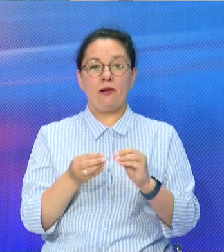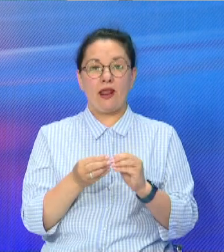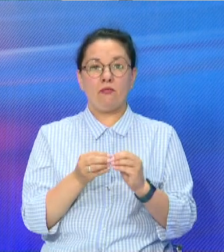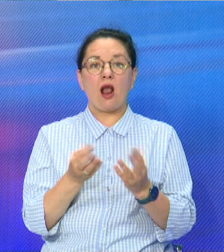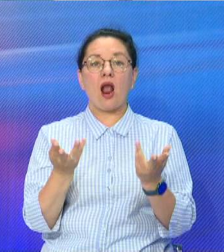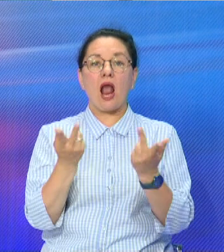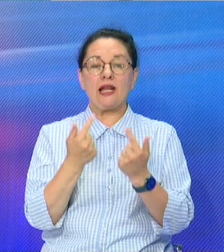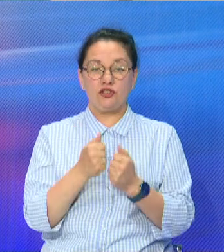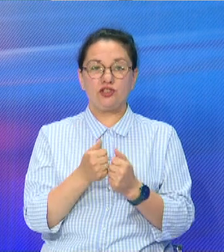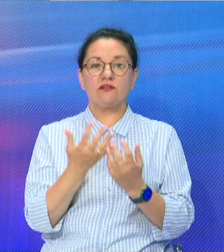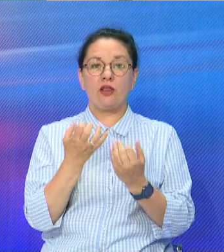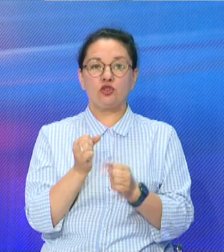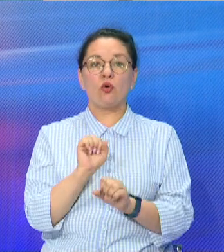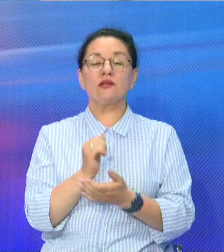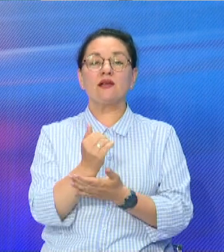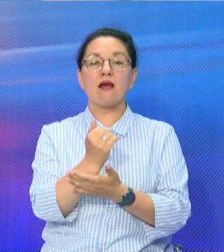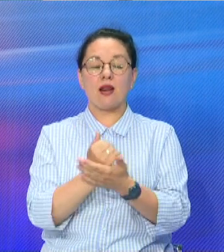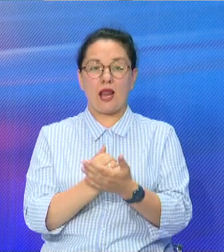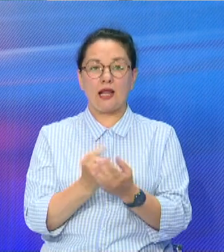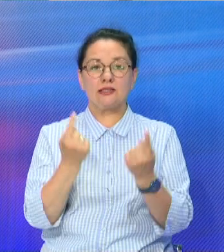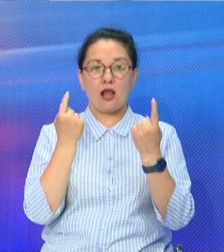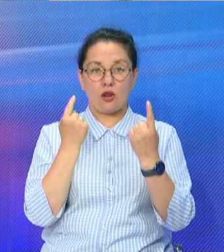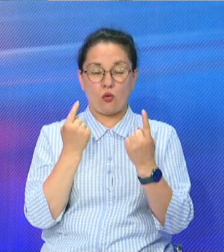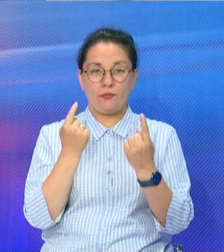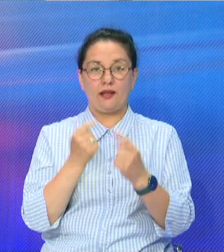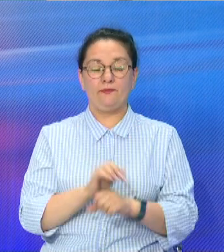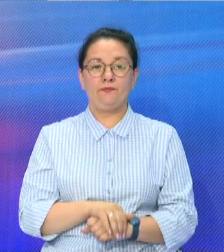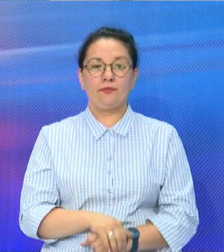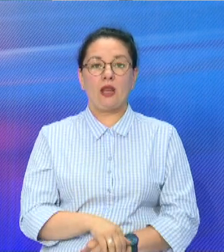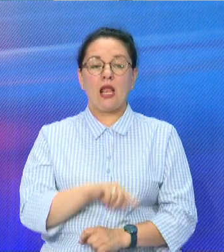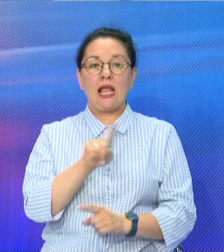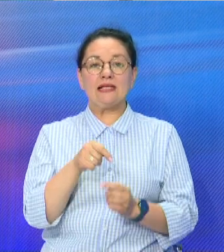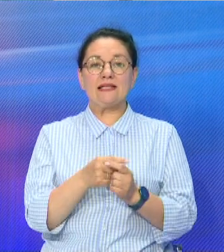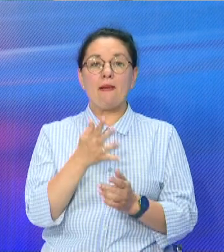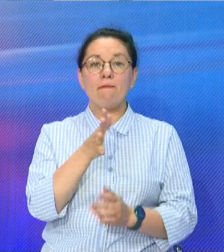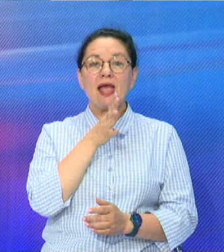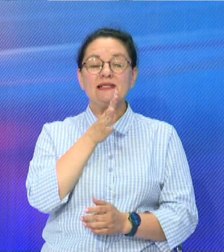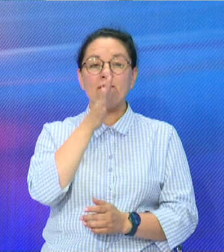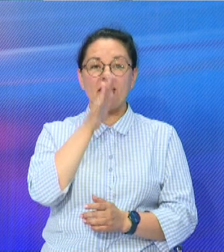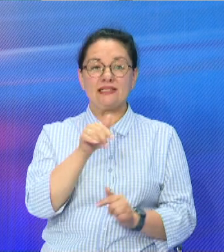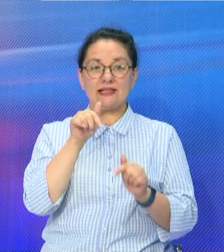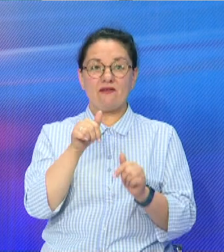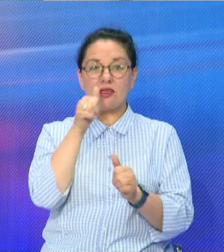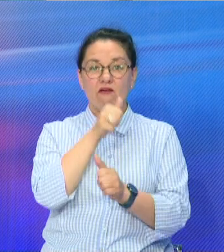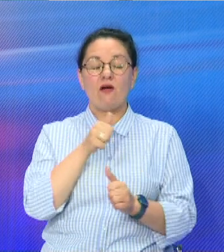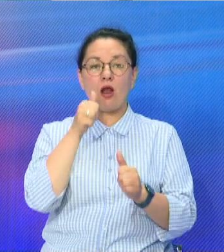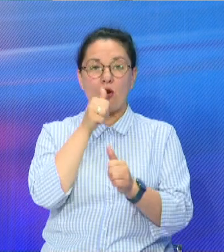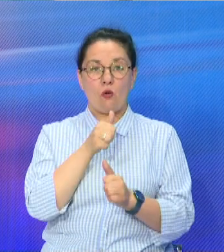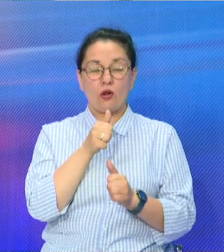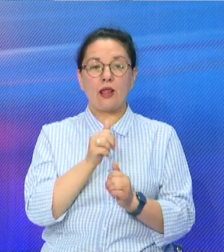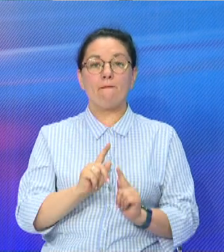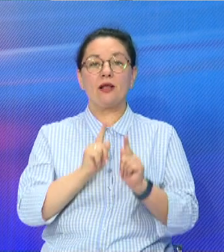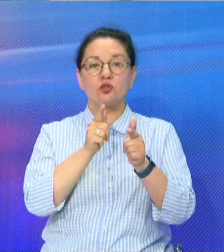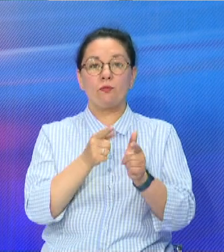прежнему остается значительным почти 6 процентов от поступивших за пять месяцев текущего года в комитет области поступило